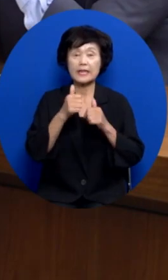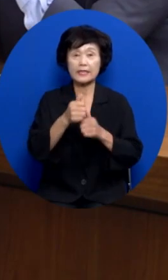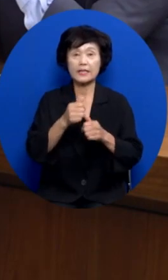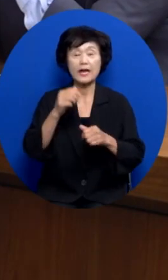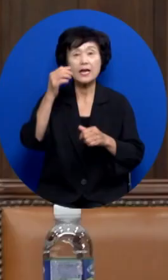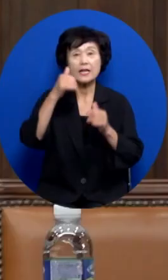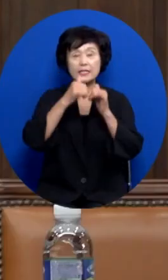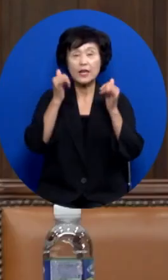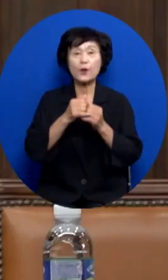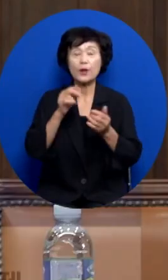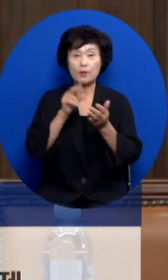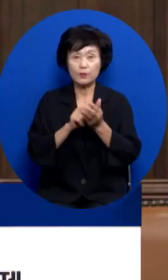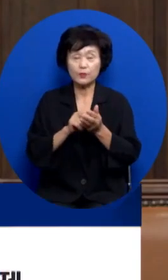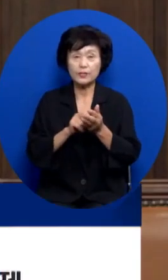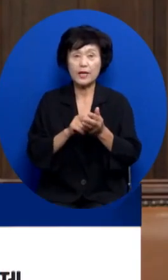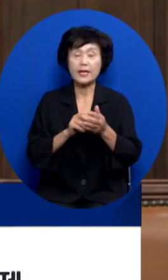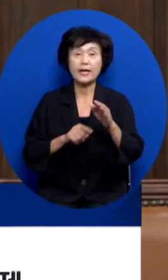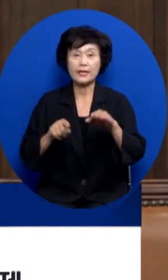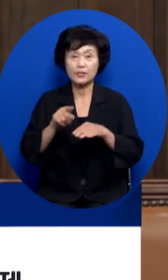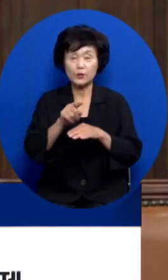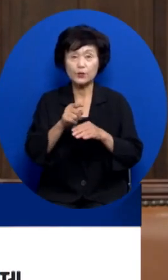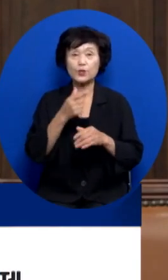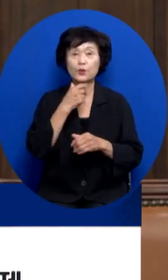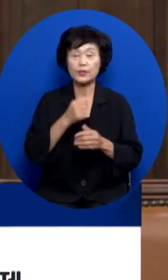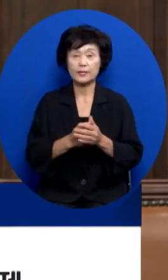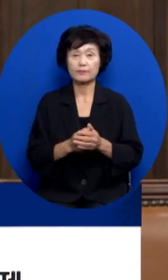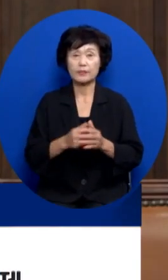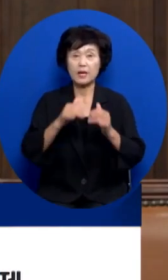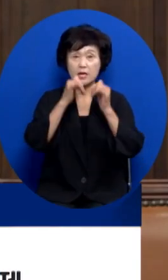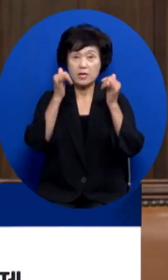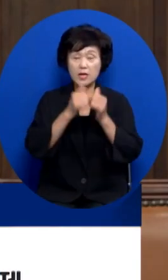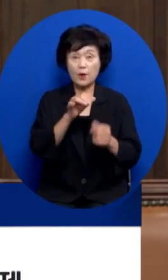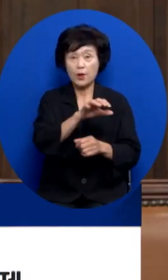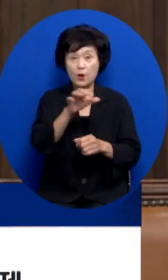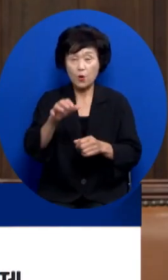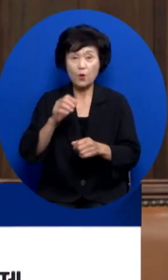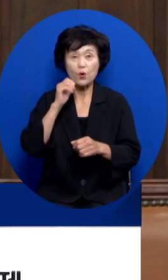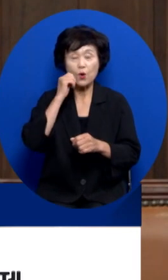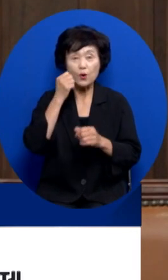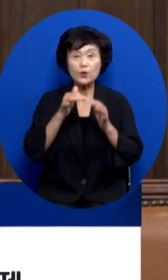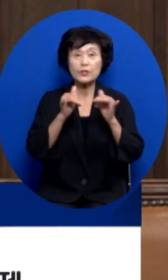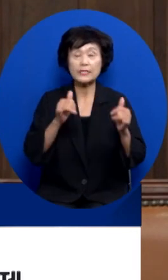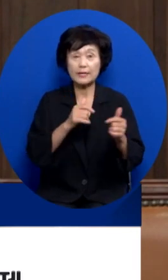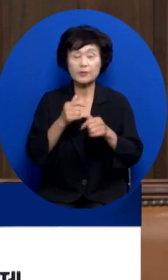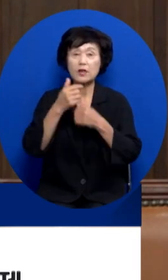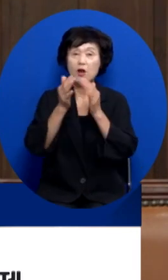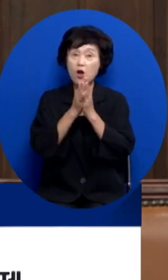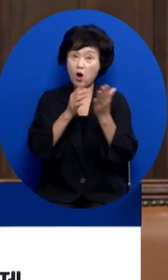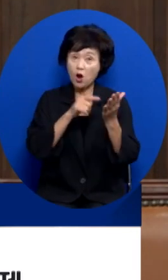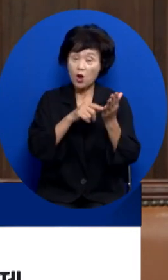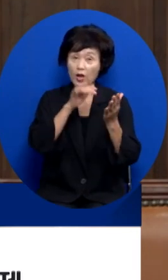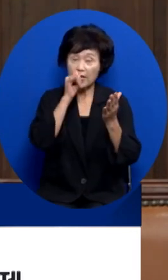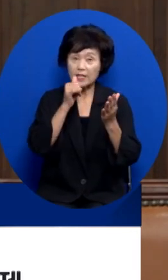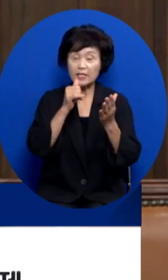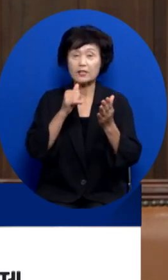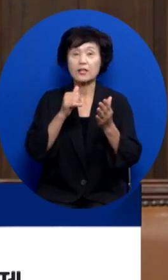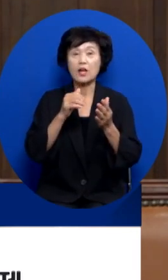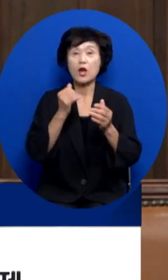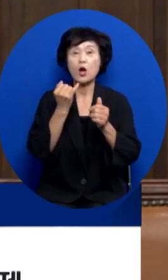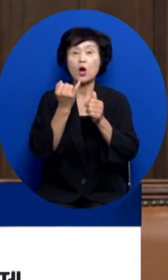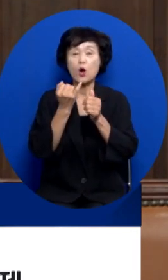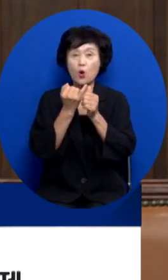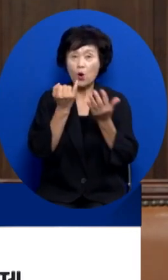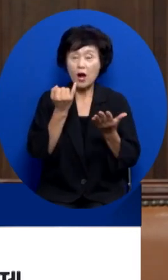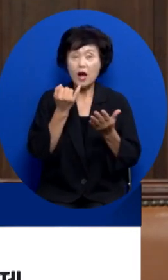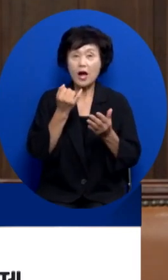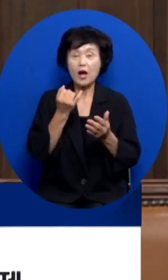전했습니다. 사회의 어려운 문제, 핍박받는 사람들, 어려운 분들, 성경에 나오는 고아와 과부 같은 분들 등등